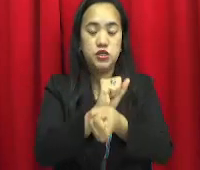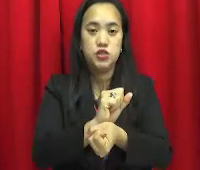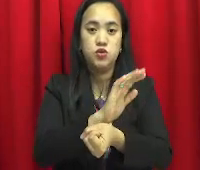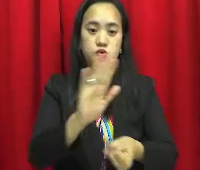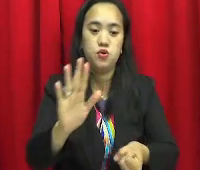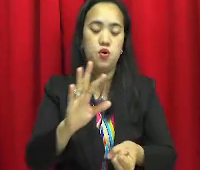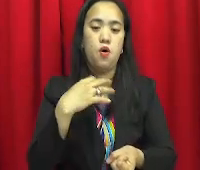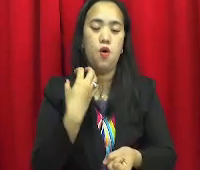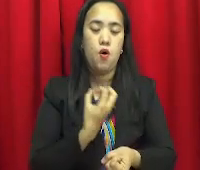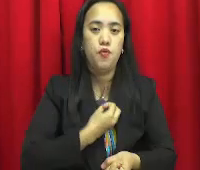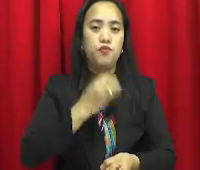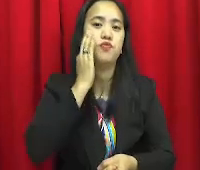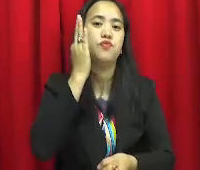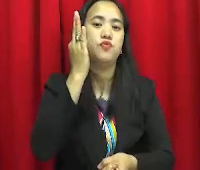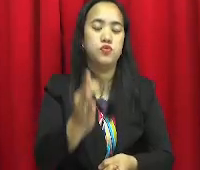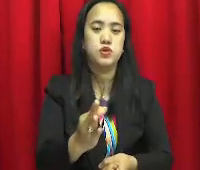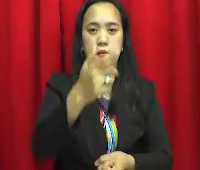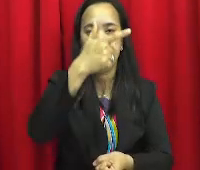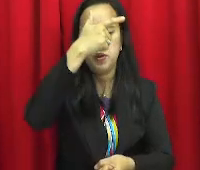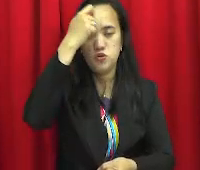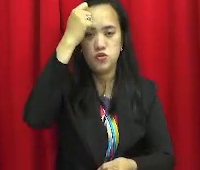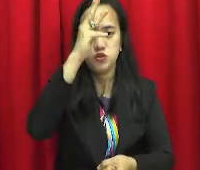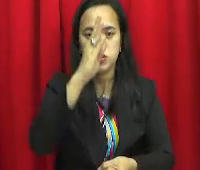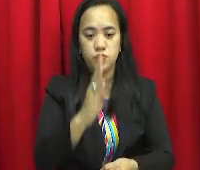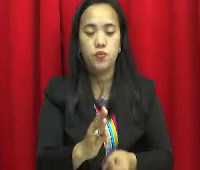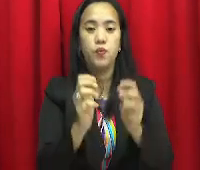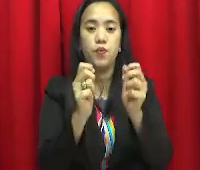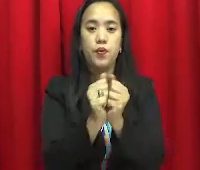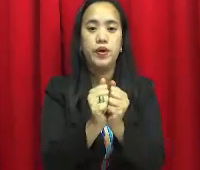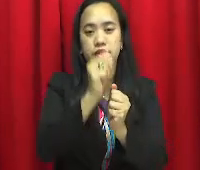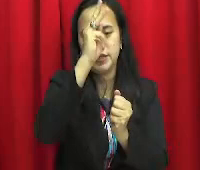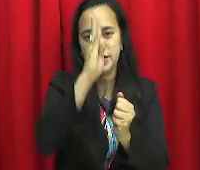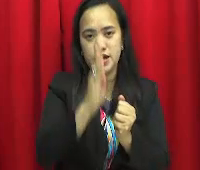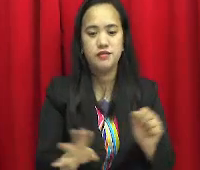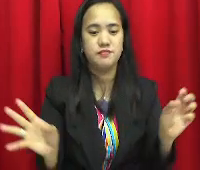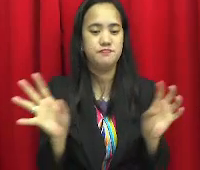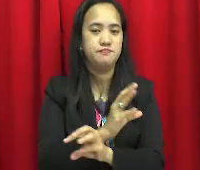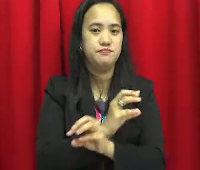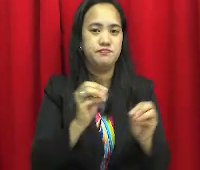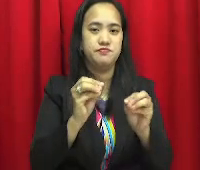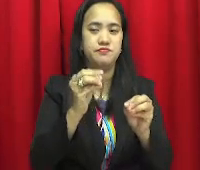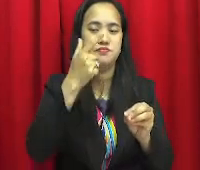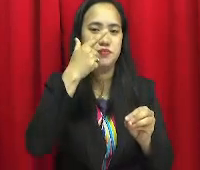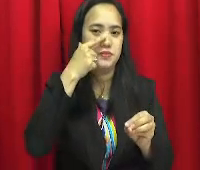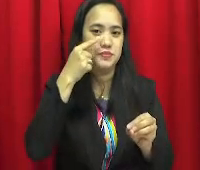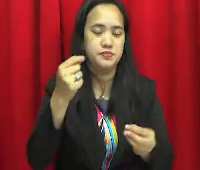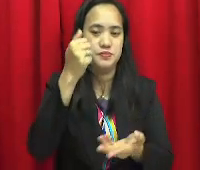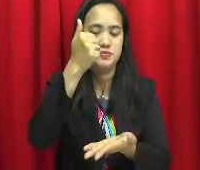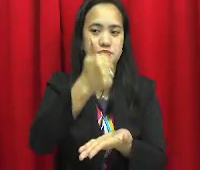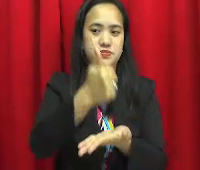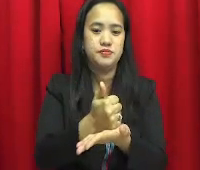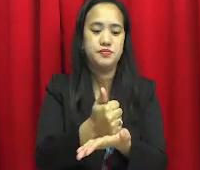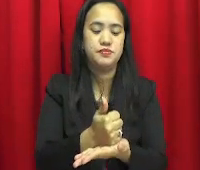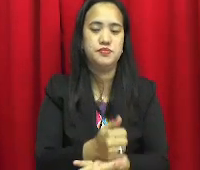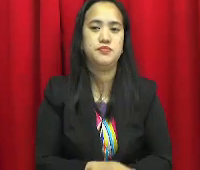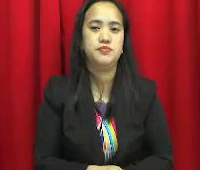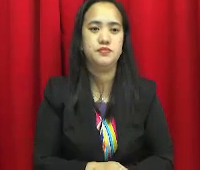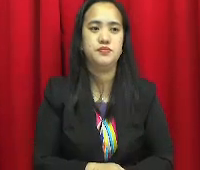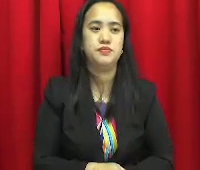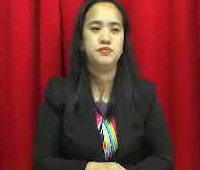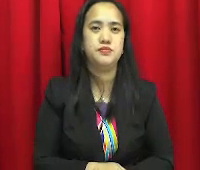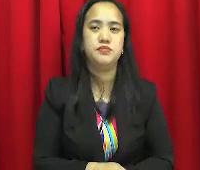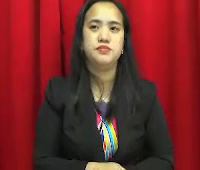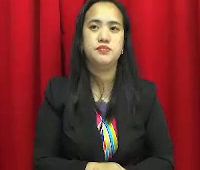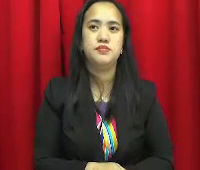is impossible. So, magandang tanghali muli, Lesley, at maraming salamat sa pagpapa-unlock mo. At baka may gusto ko